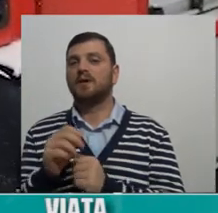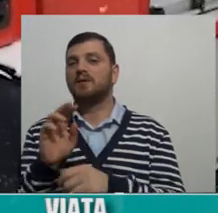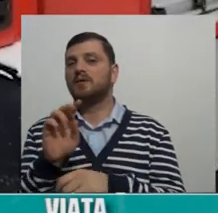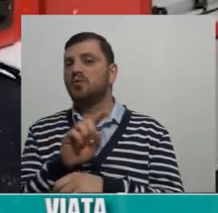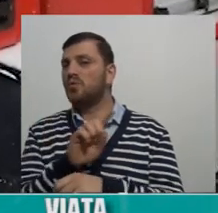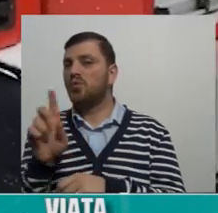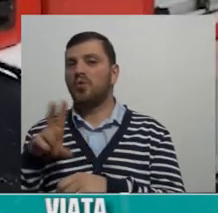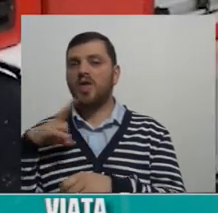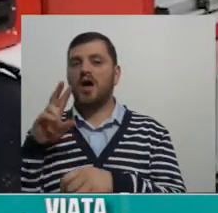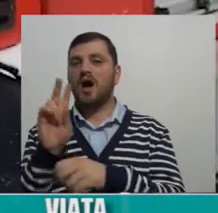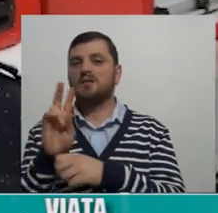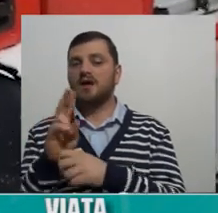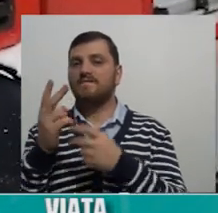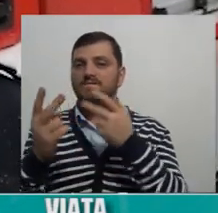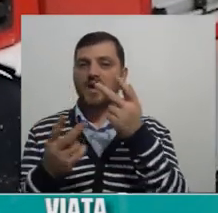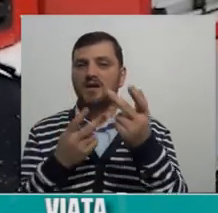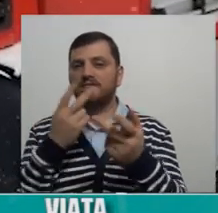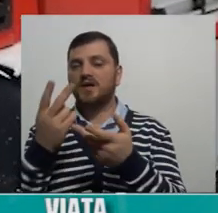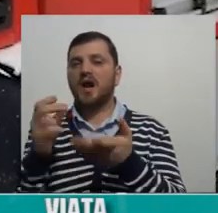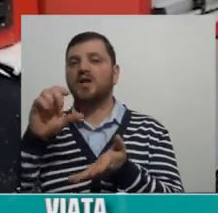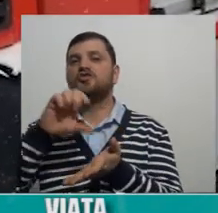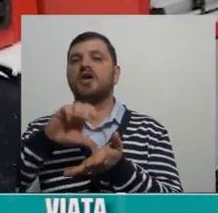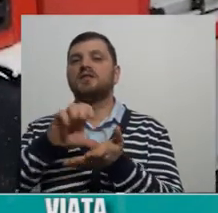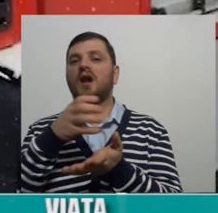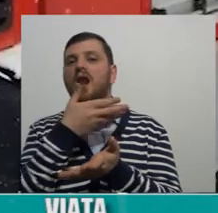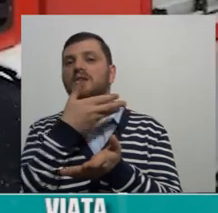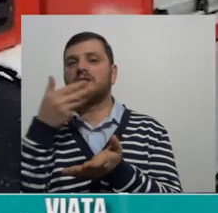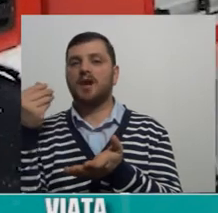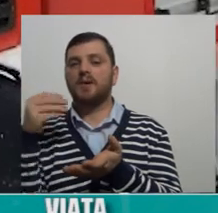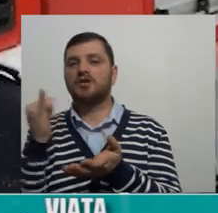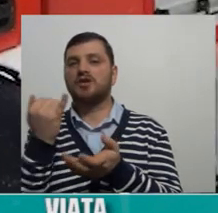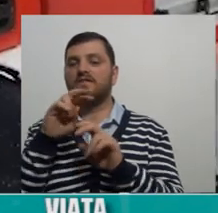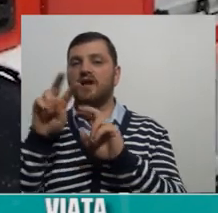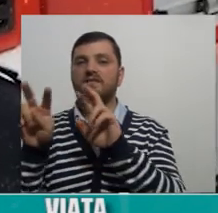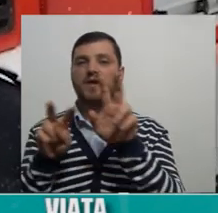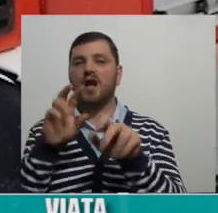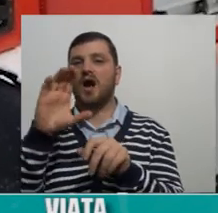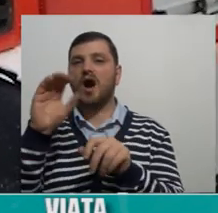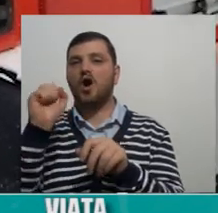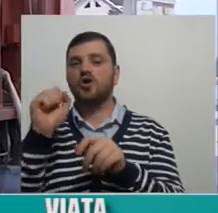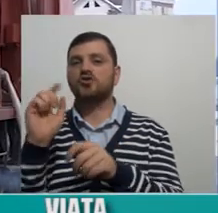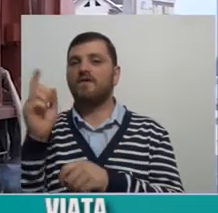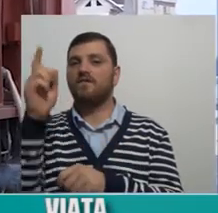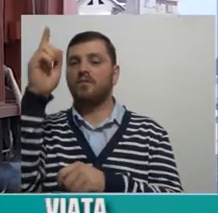Se neglijează verificarea centralelor termice și verificarea coșurilor